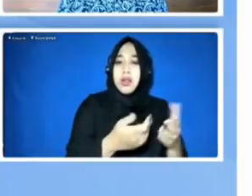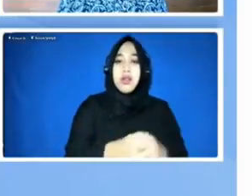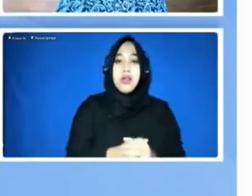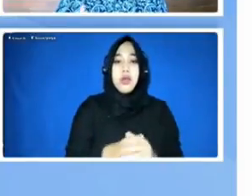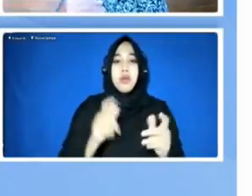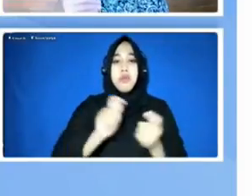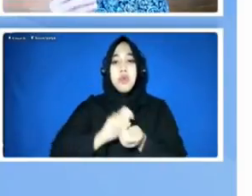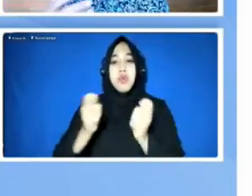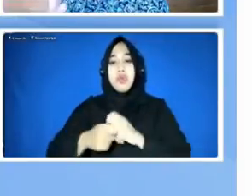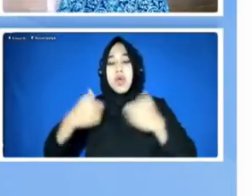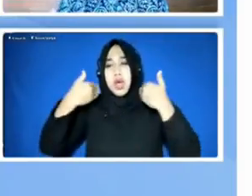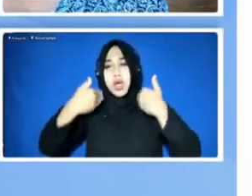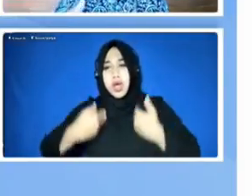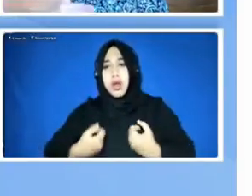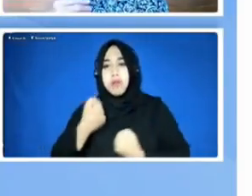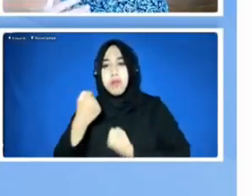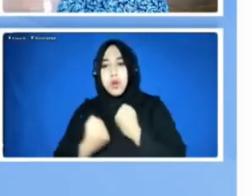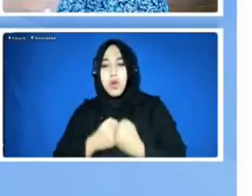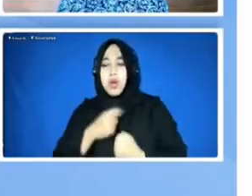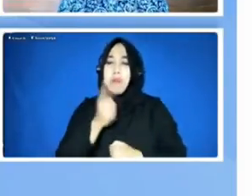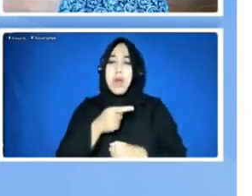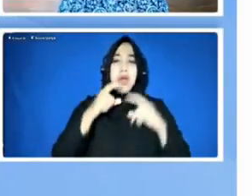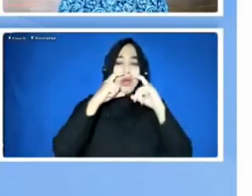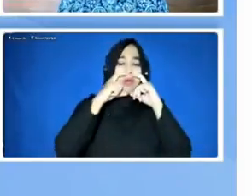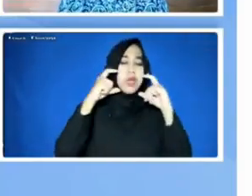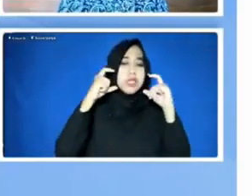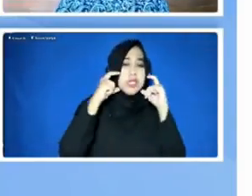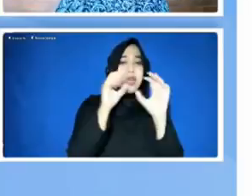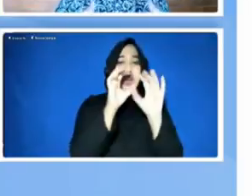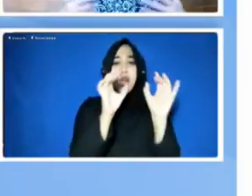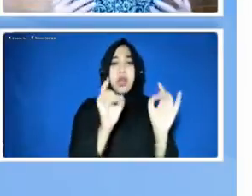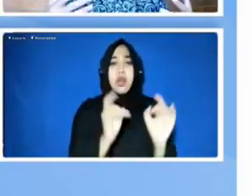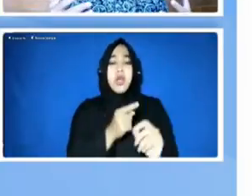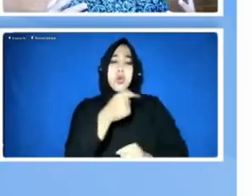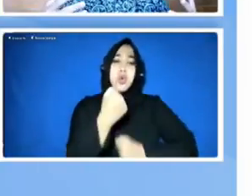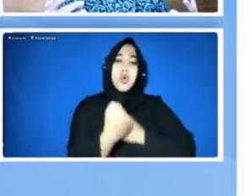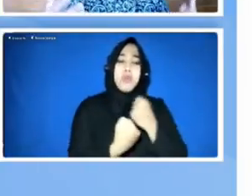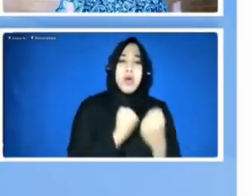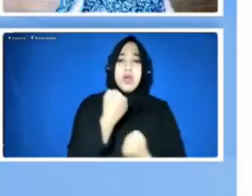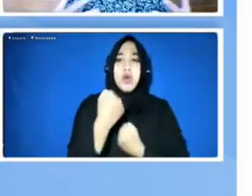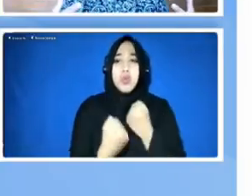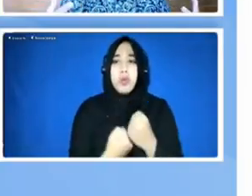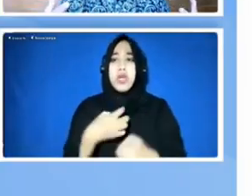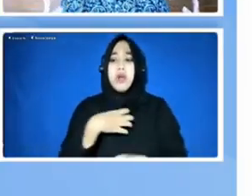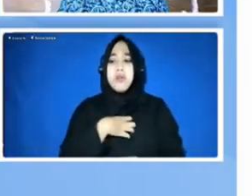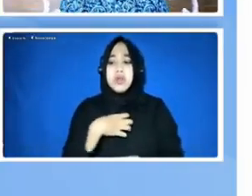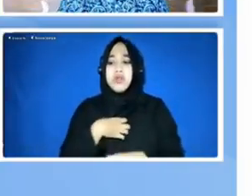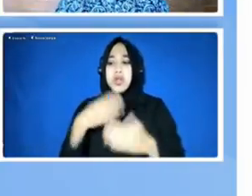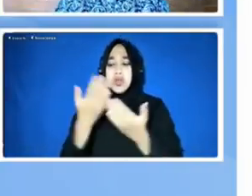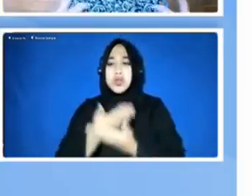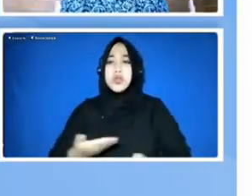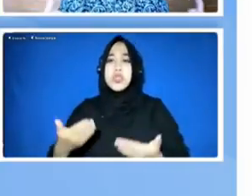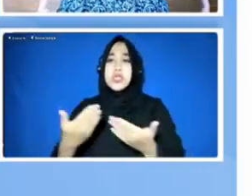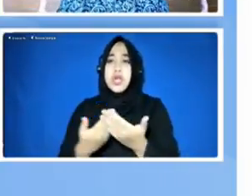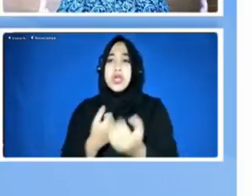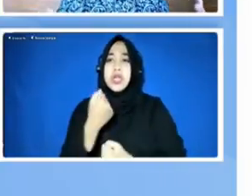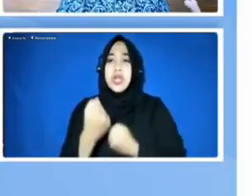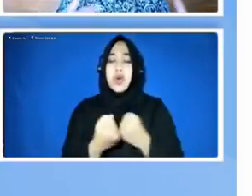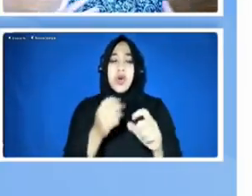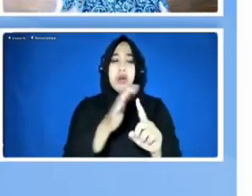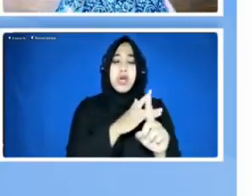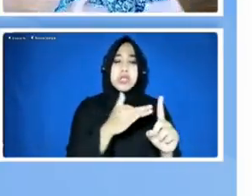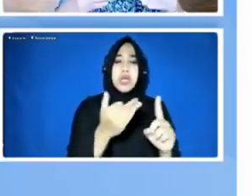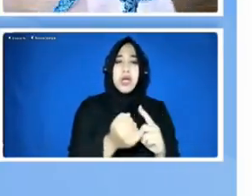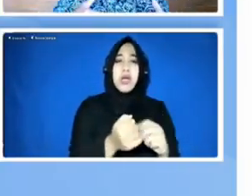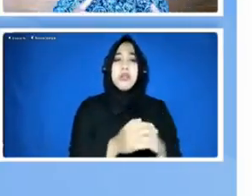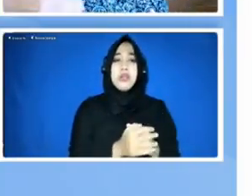perubahan perilaku, penggunaan masker dan sebagainya, yang merupakan upaya-upaya yang bersifat sosial yang dilakukan oleh masyarakat dalam